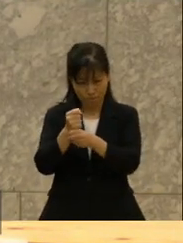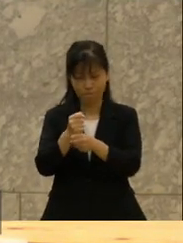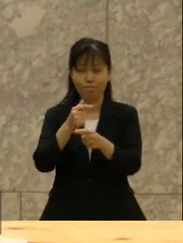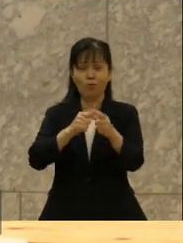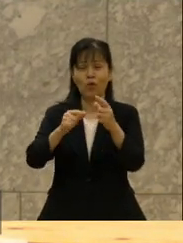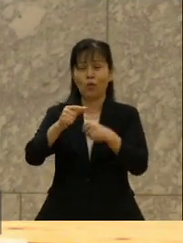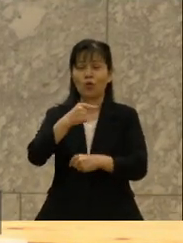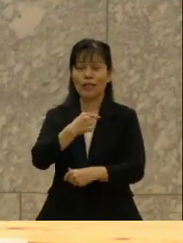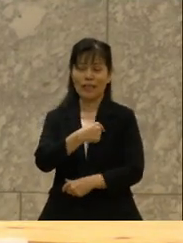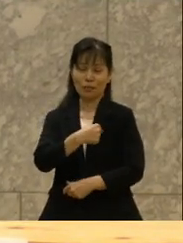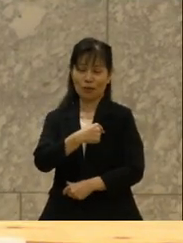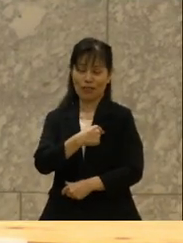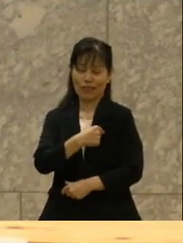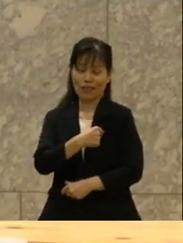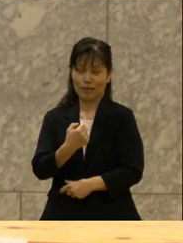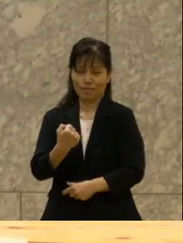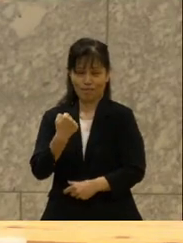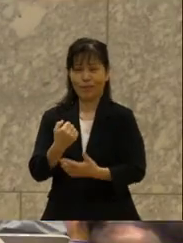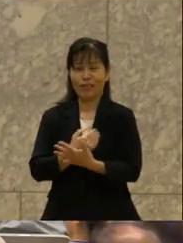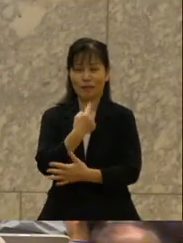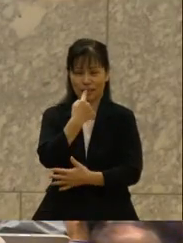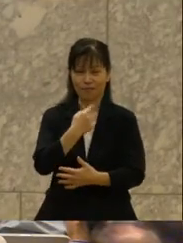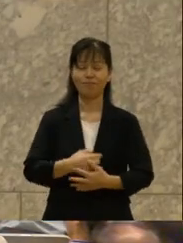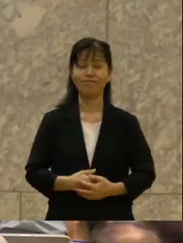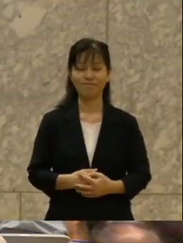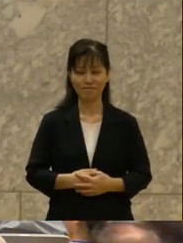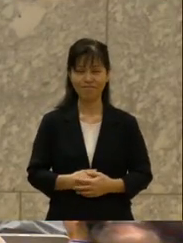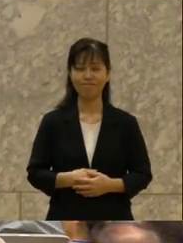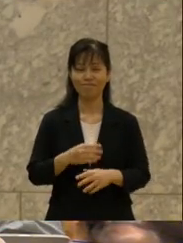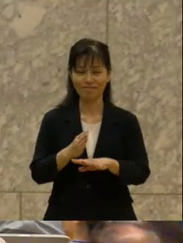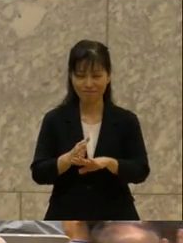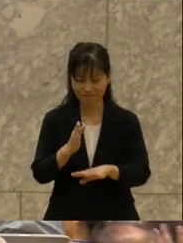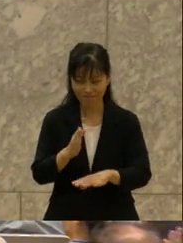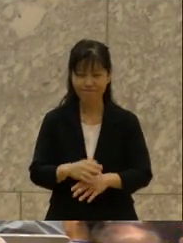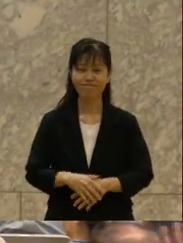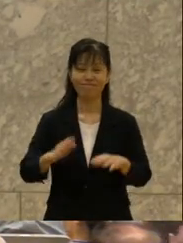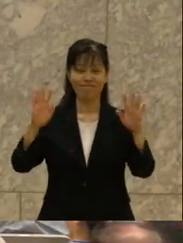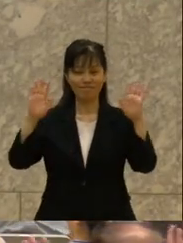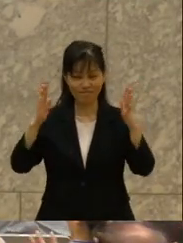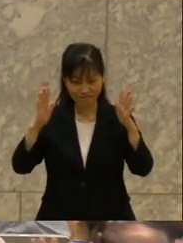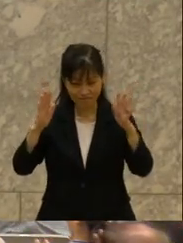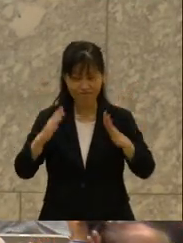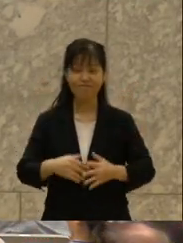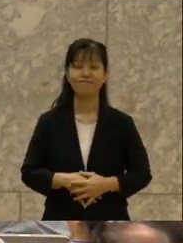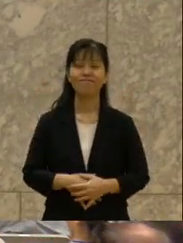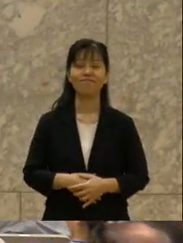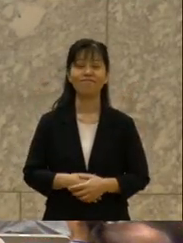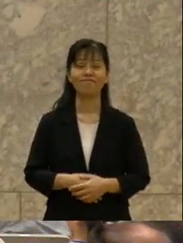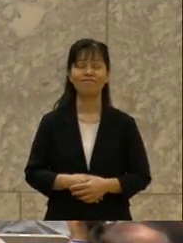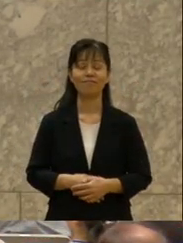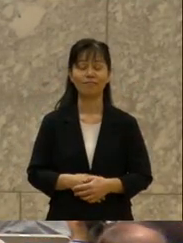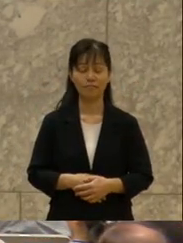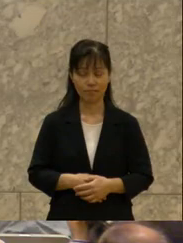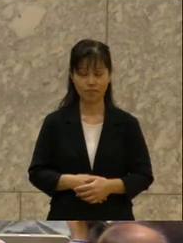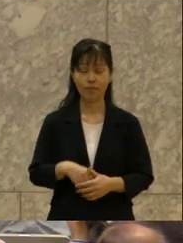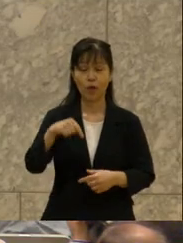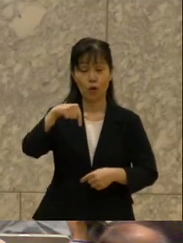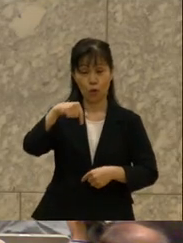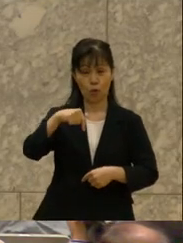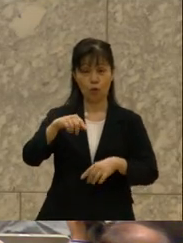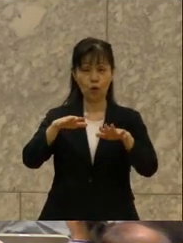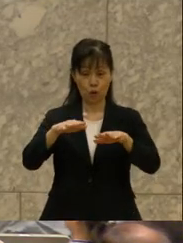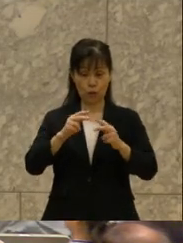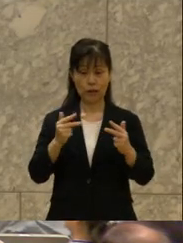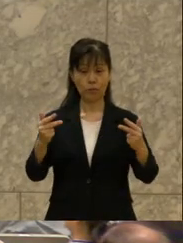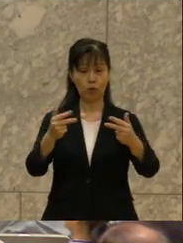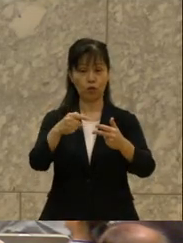気持ちが強くなりましたありがとうございますありがとうございましたありがとうございますさてこのシンポジウムのですね